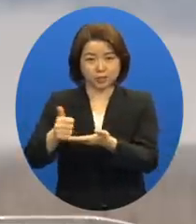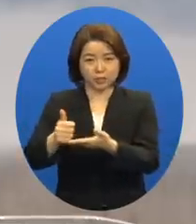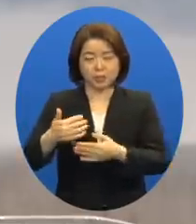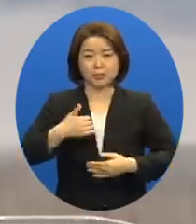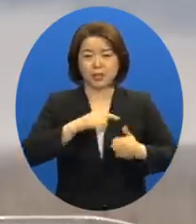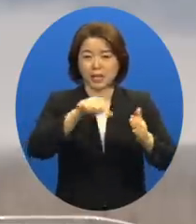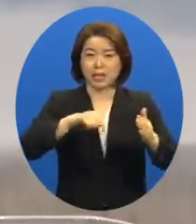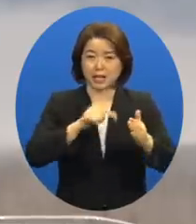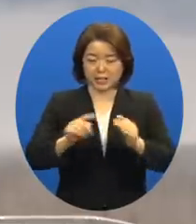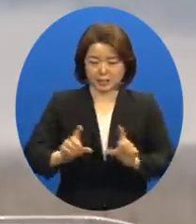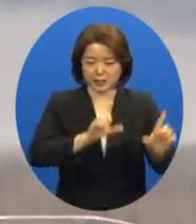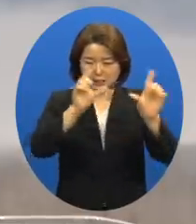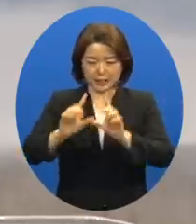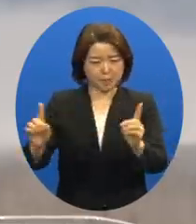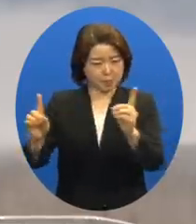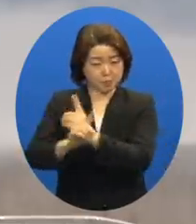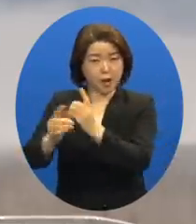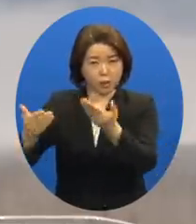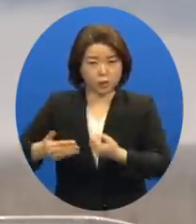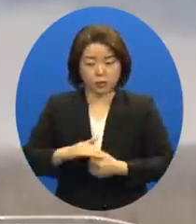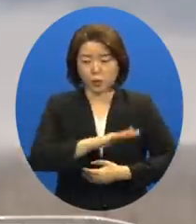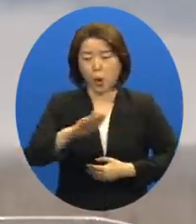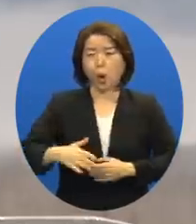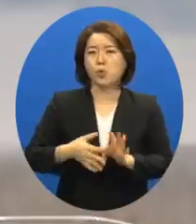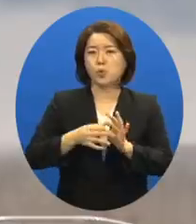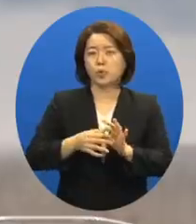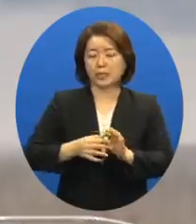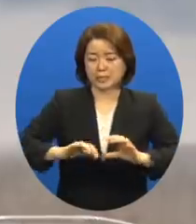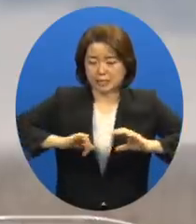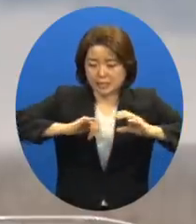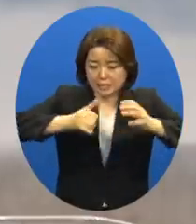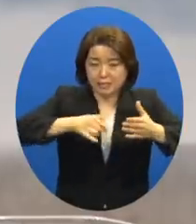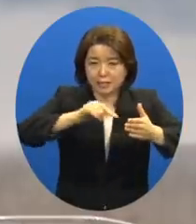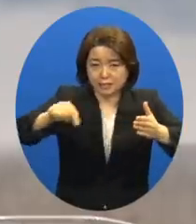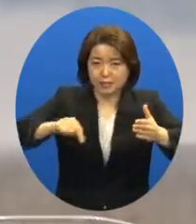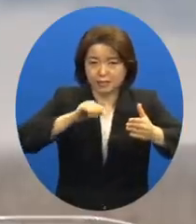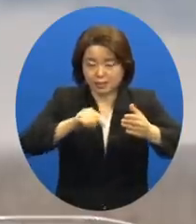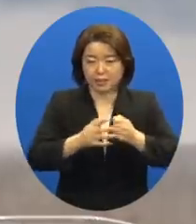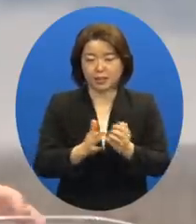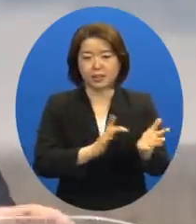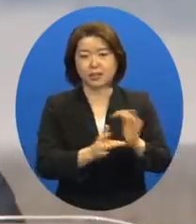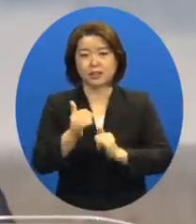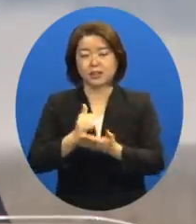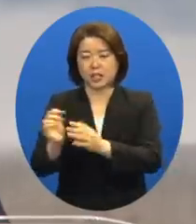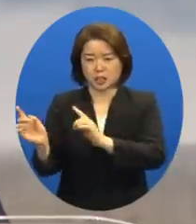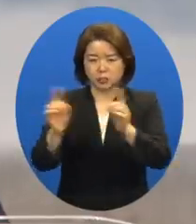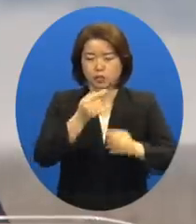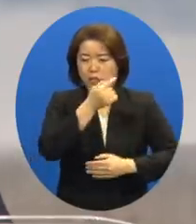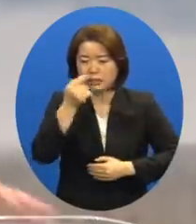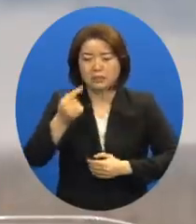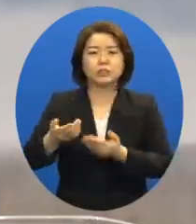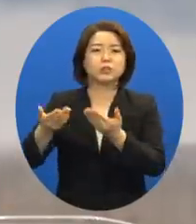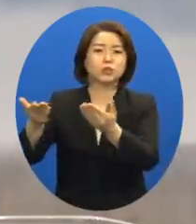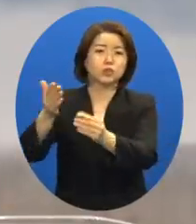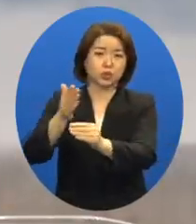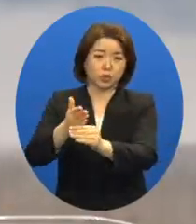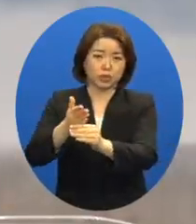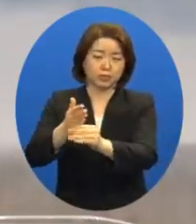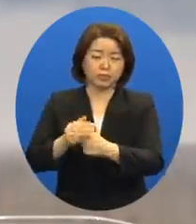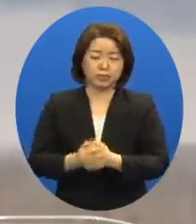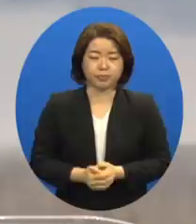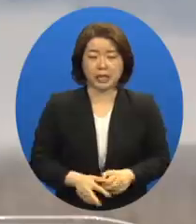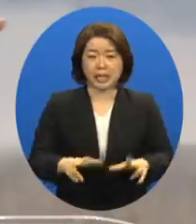안에서 우리의 삶을 바꾸시고 우리를 통해서 세상에 예수님의 부활을 증거하고 계십니다. 지금은